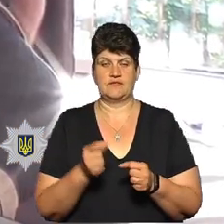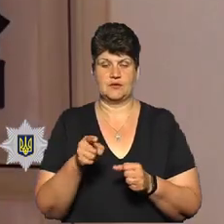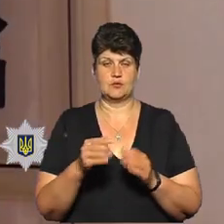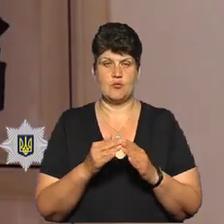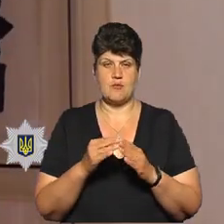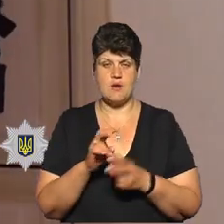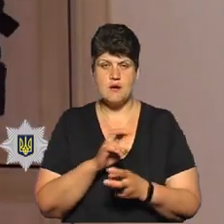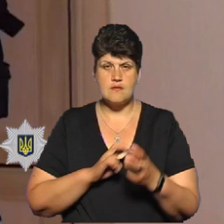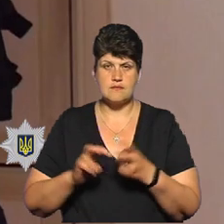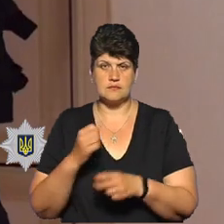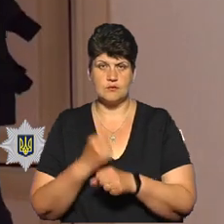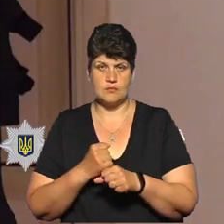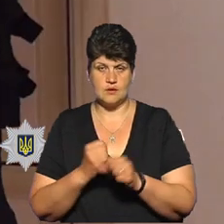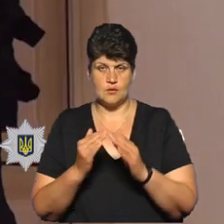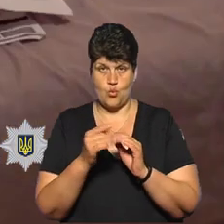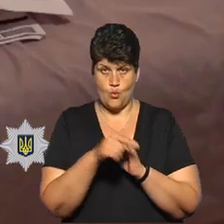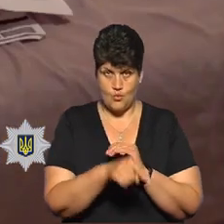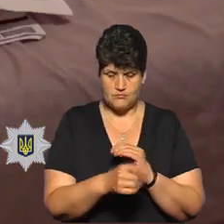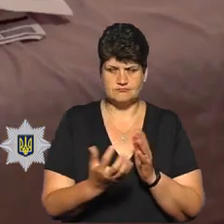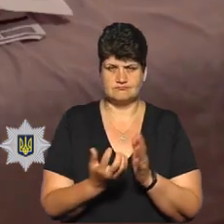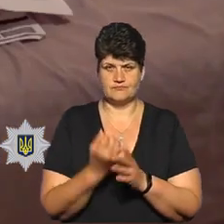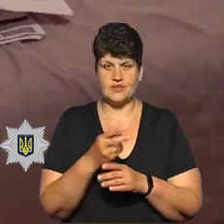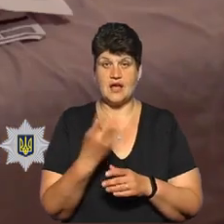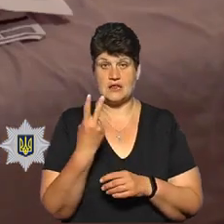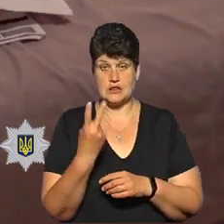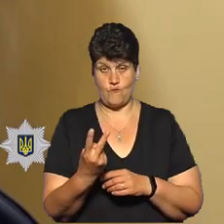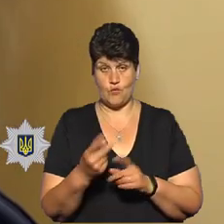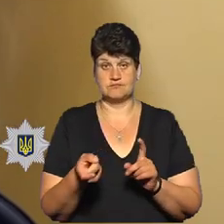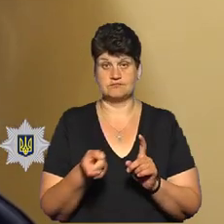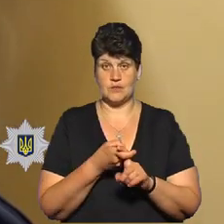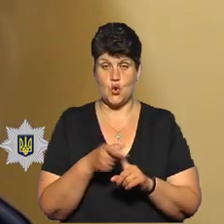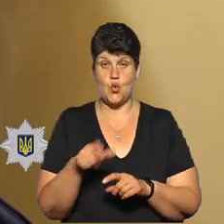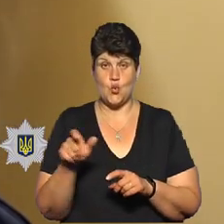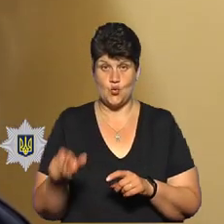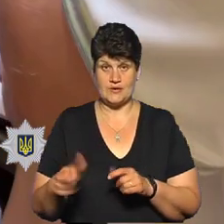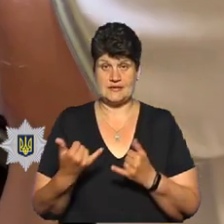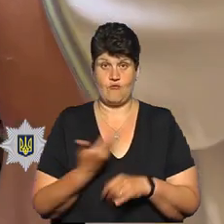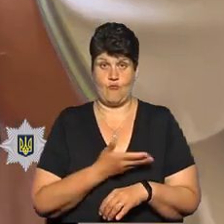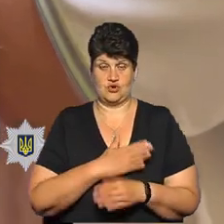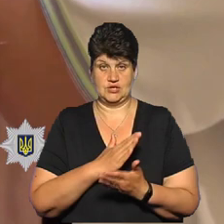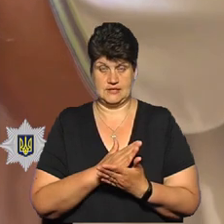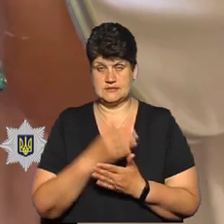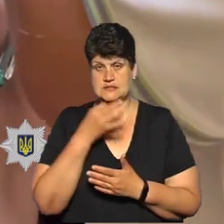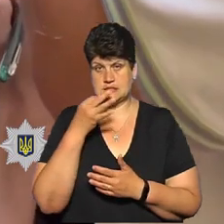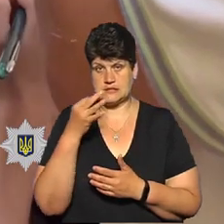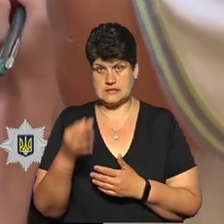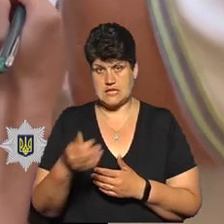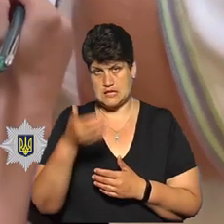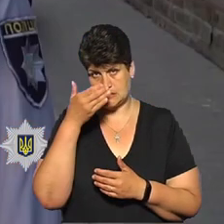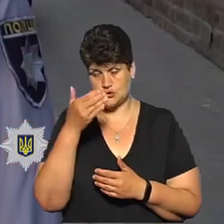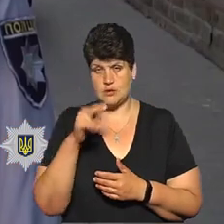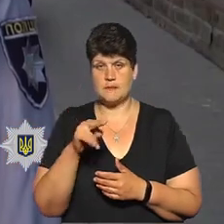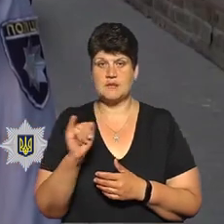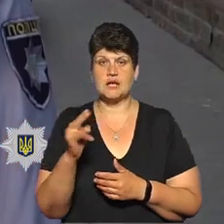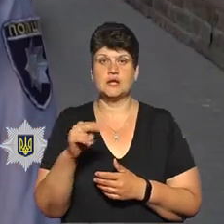оголосили їм підозру. Ще двом причетним до бізнесу людям, які зараз у Польщі, оголосили підозру заочно, розповідає Олександр